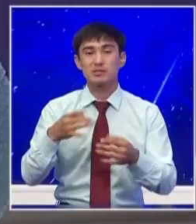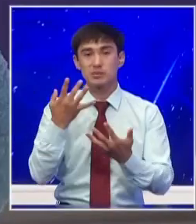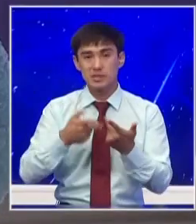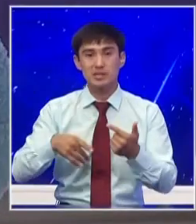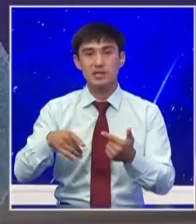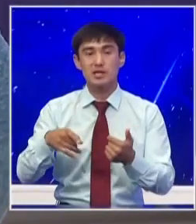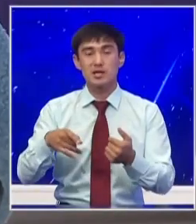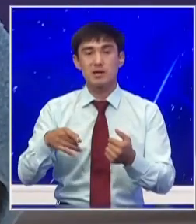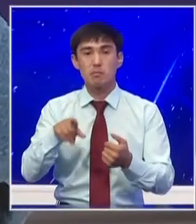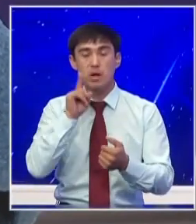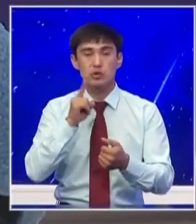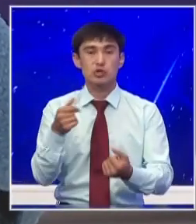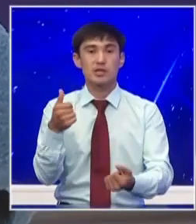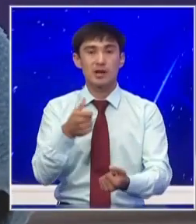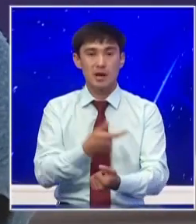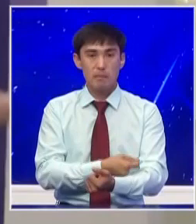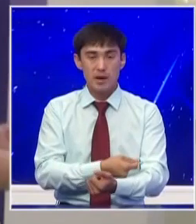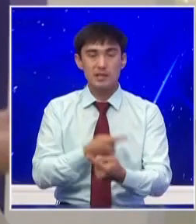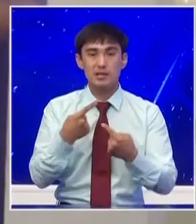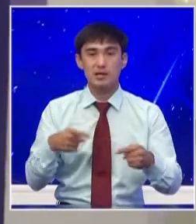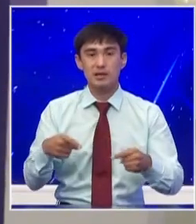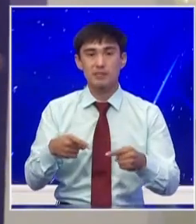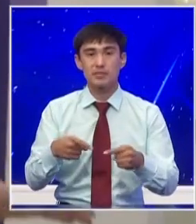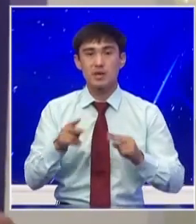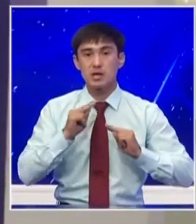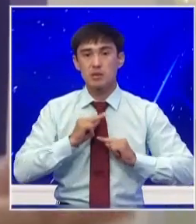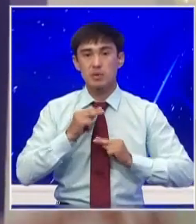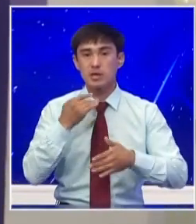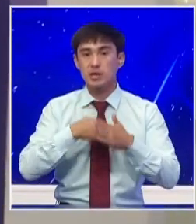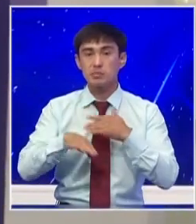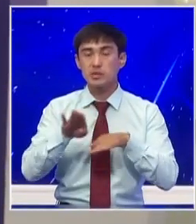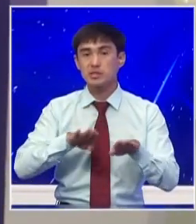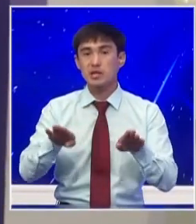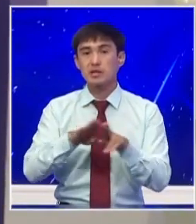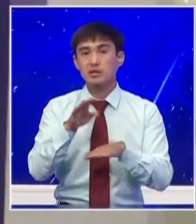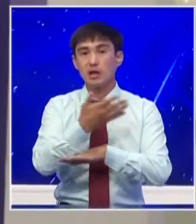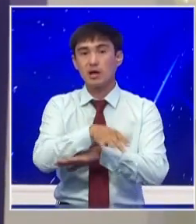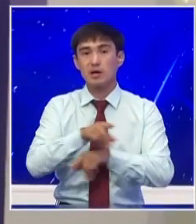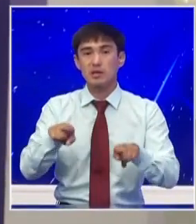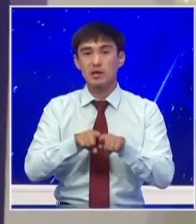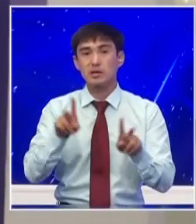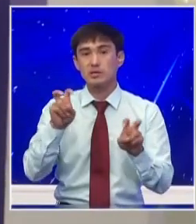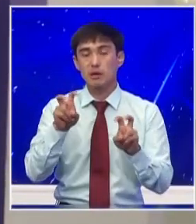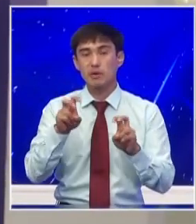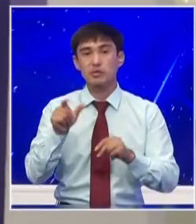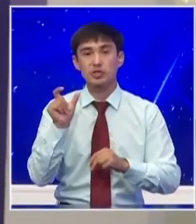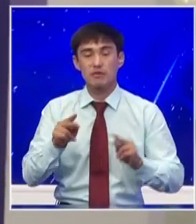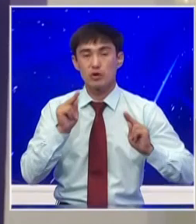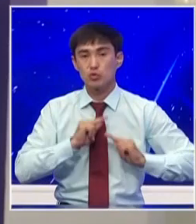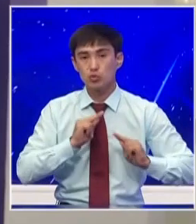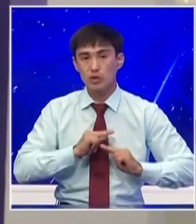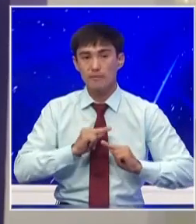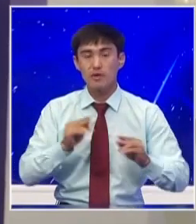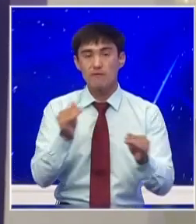молодежи, наркомании, лудомании и так далее. Бегенкит пиздалага — такая тема про человека труда, про то, что вот сейчас